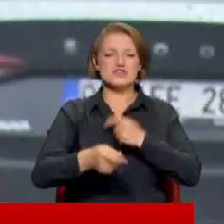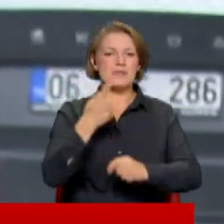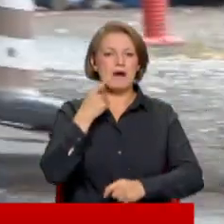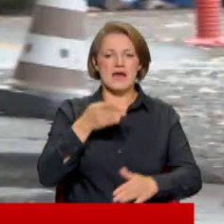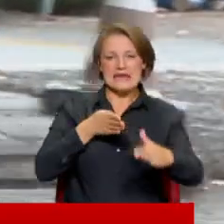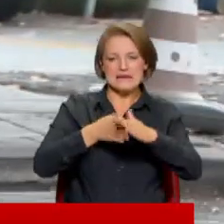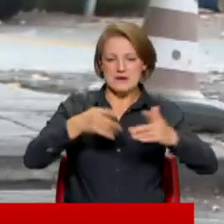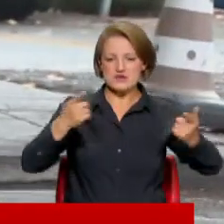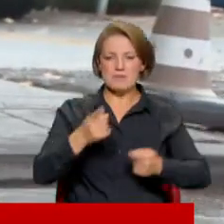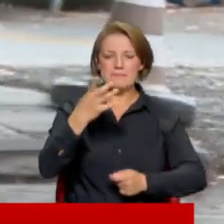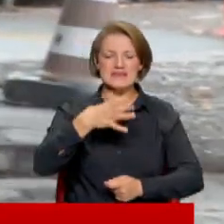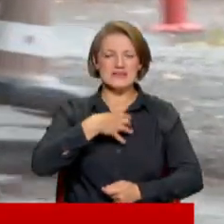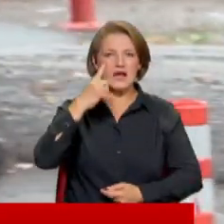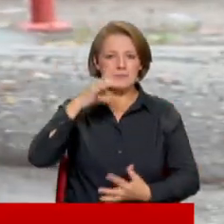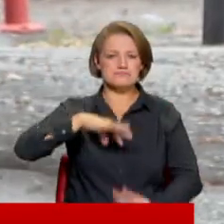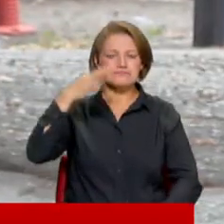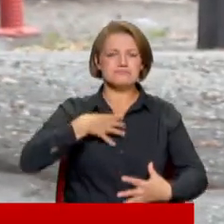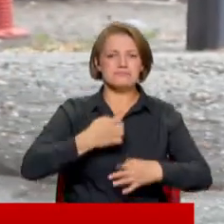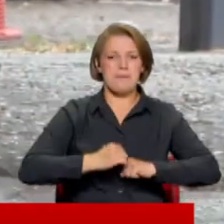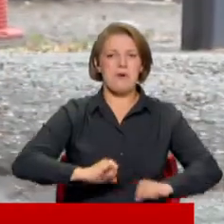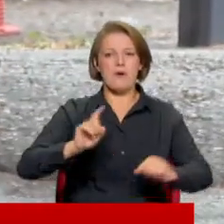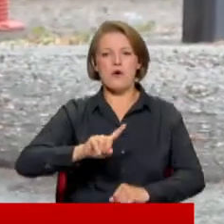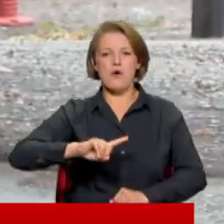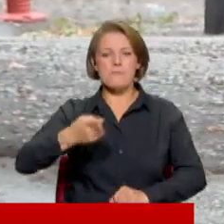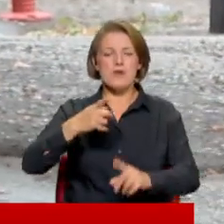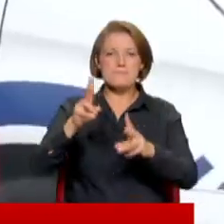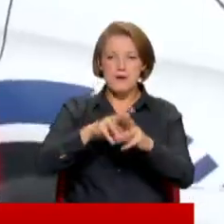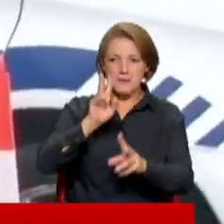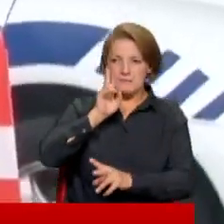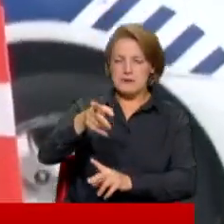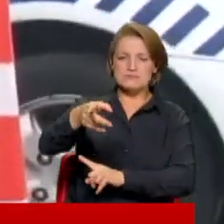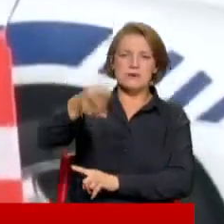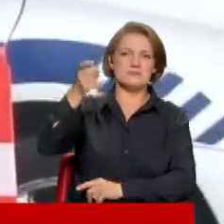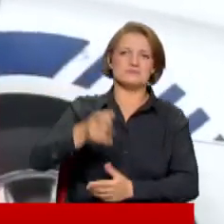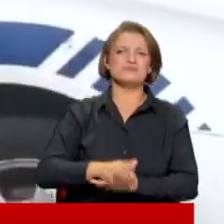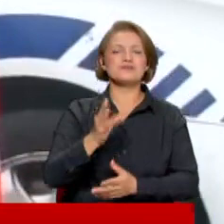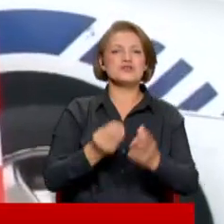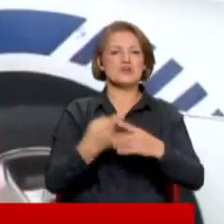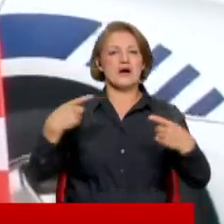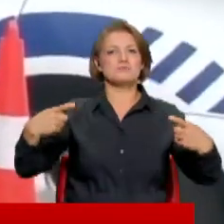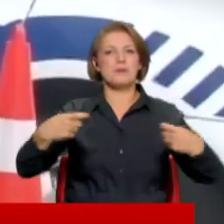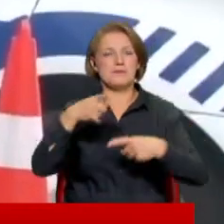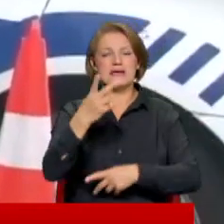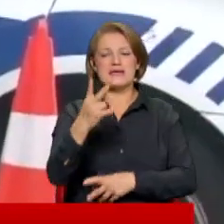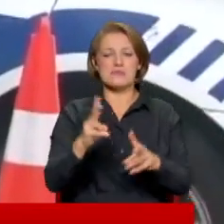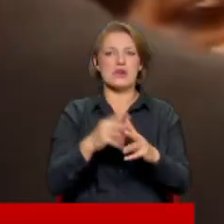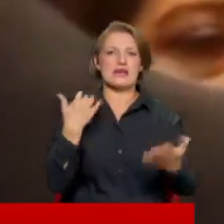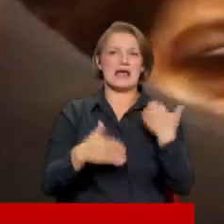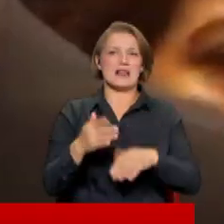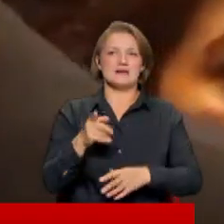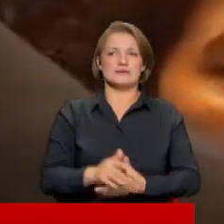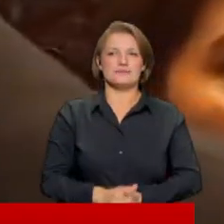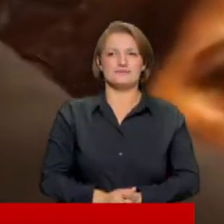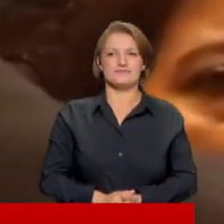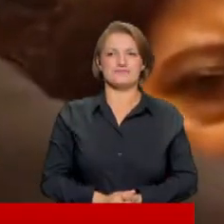çalışırken birisi kendini patlattı. Diğeri ise polis tarafından etkisiz hale getirildi. Çıkan çatışmada iki polis yaralandı.